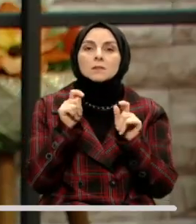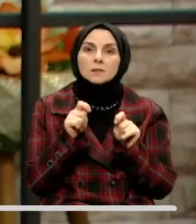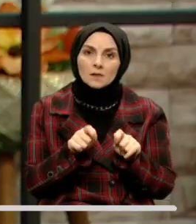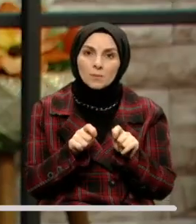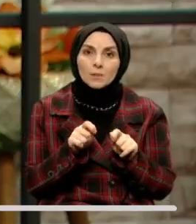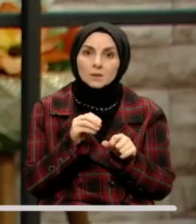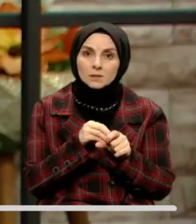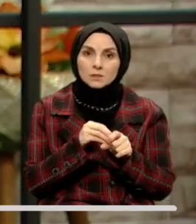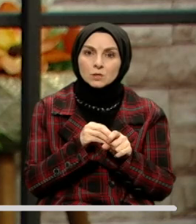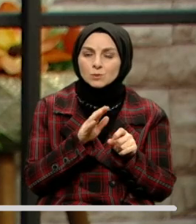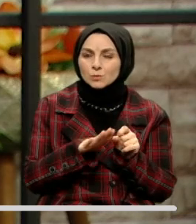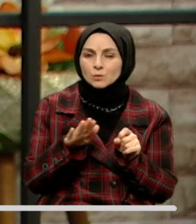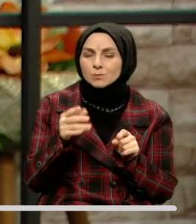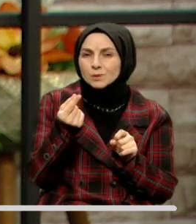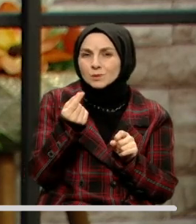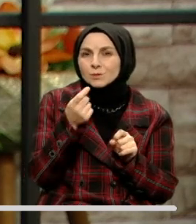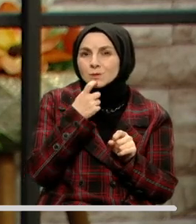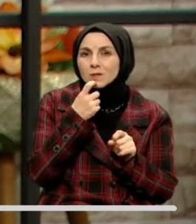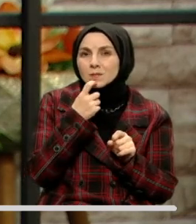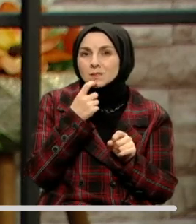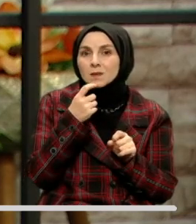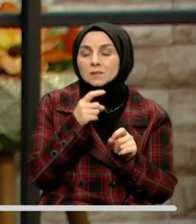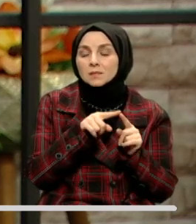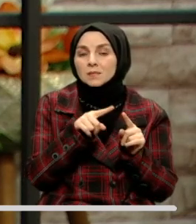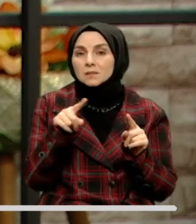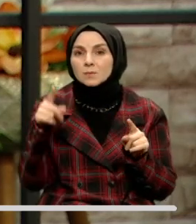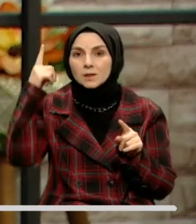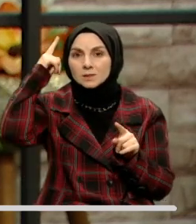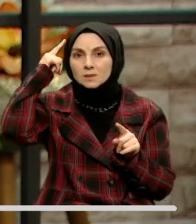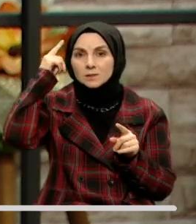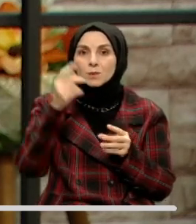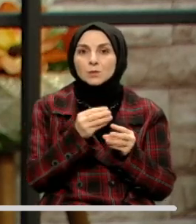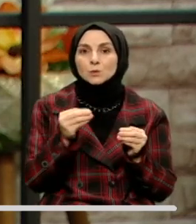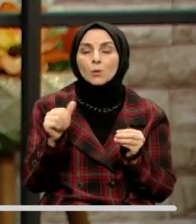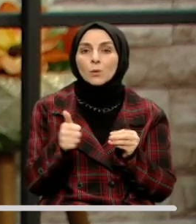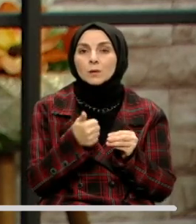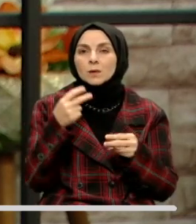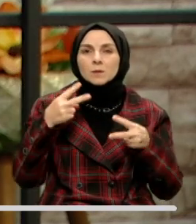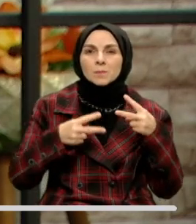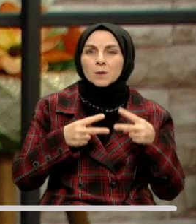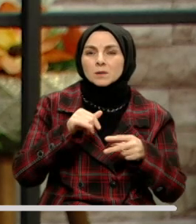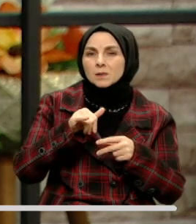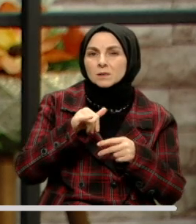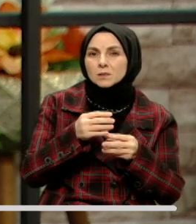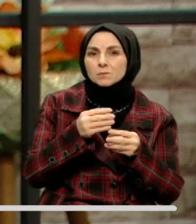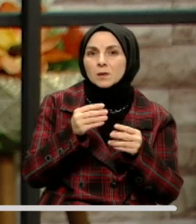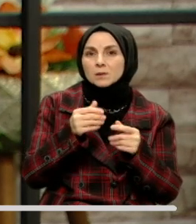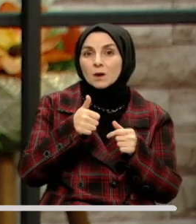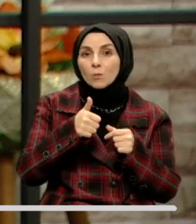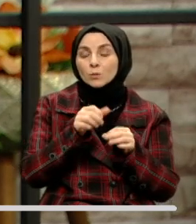hususunda çocuğumuzu küçük yaştan itibaren tanımak da çok önemli. Bazı yaklaşımlar da olumsuz etkiliyor.